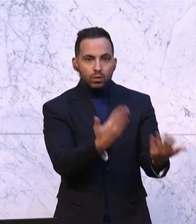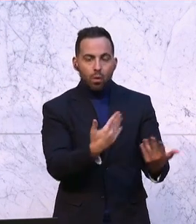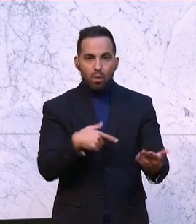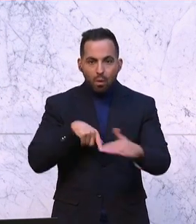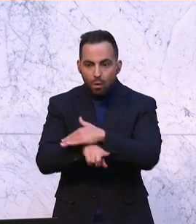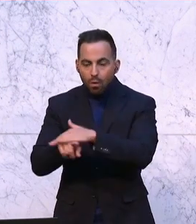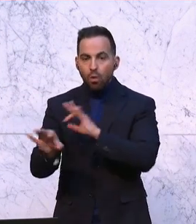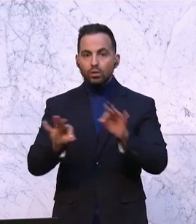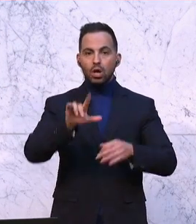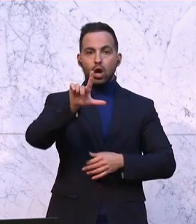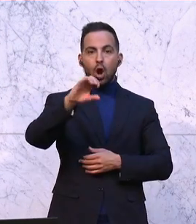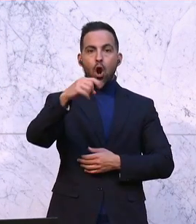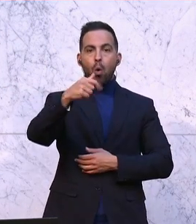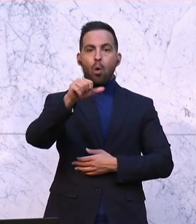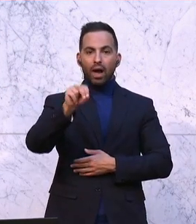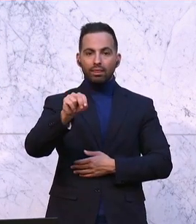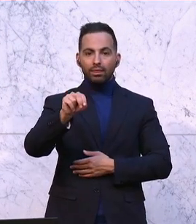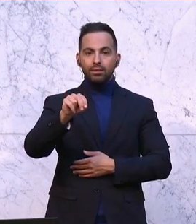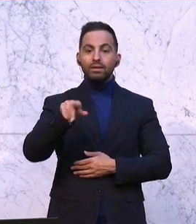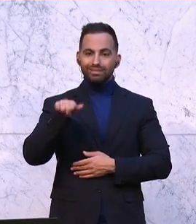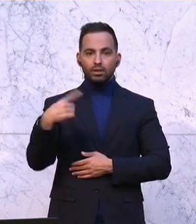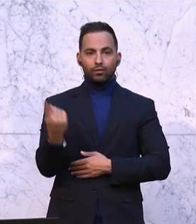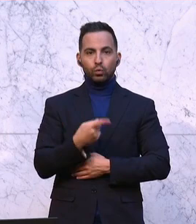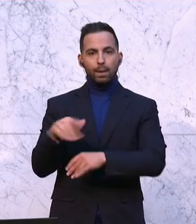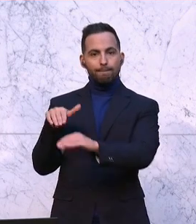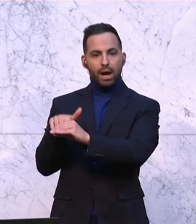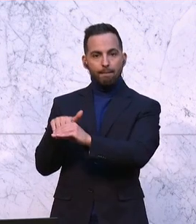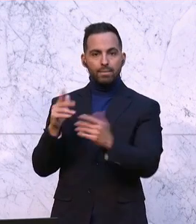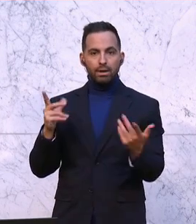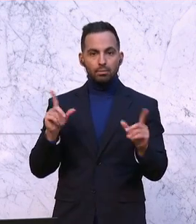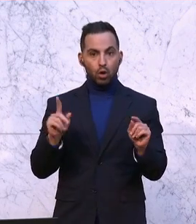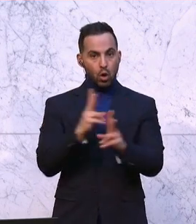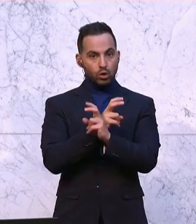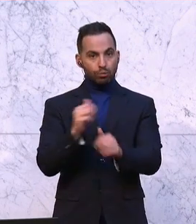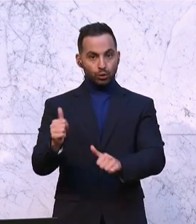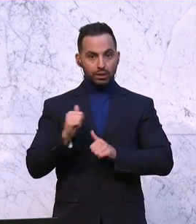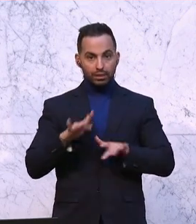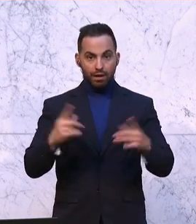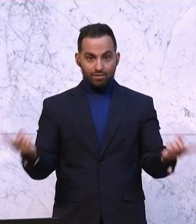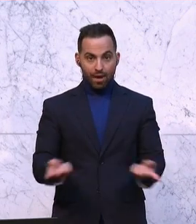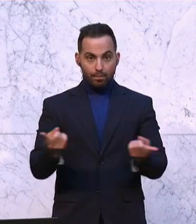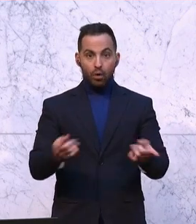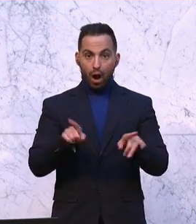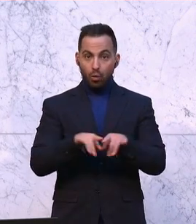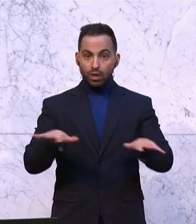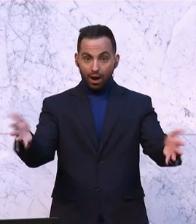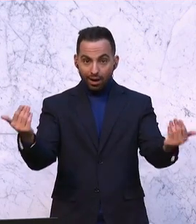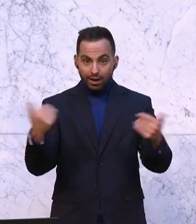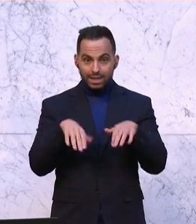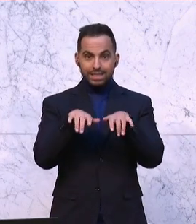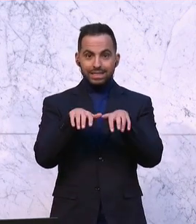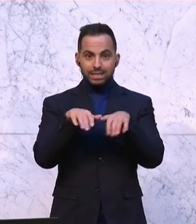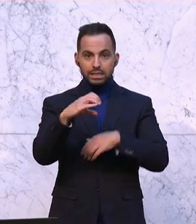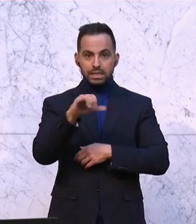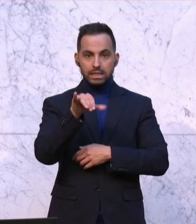auch der Slogan, sei unser Backup, wirbt das österreichische Bundesheer für Personal im Cyberbereich, der